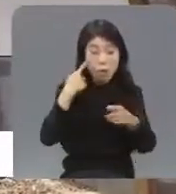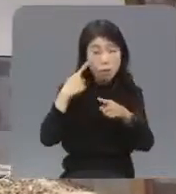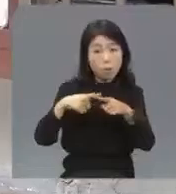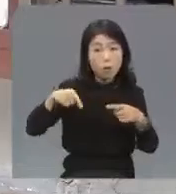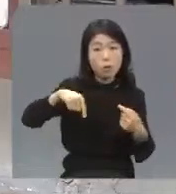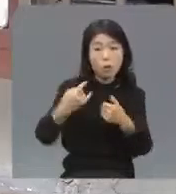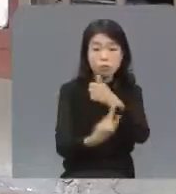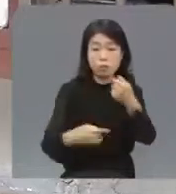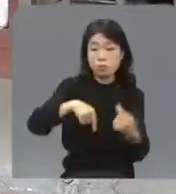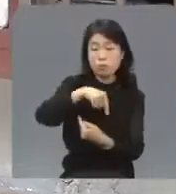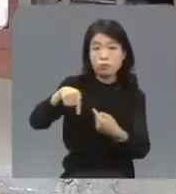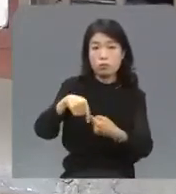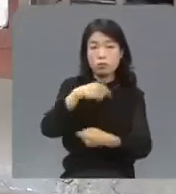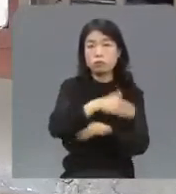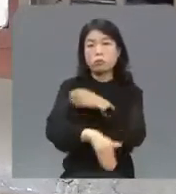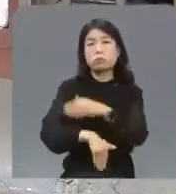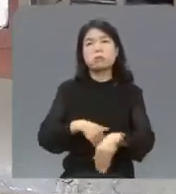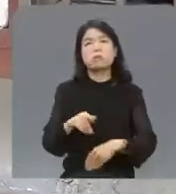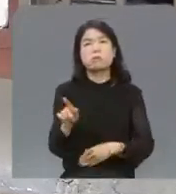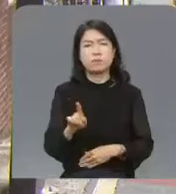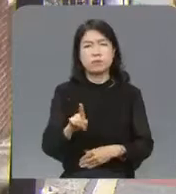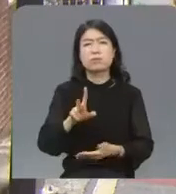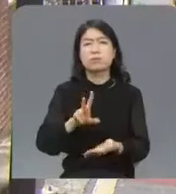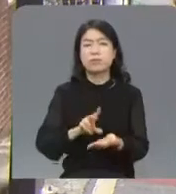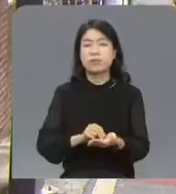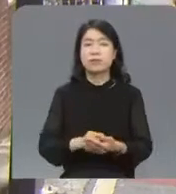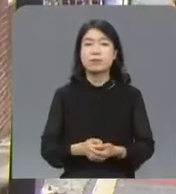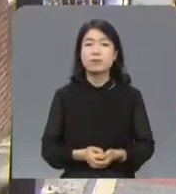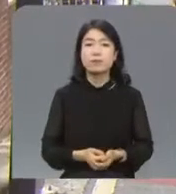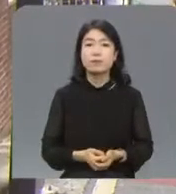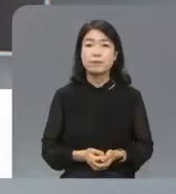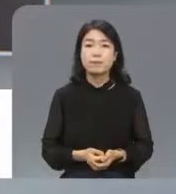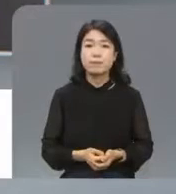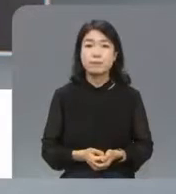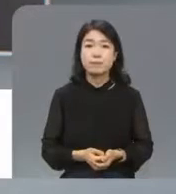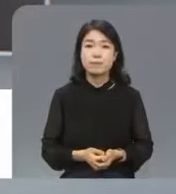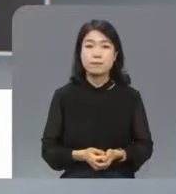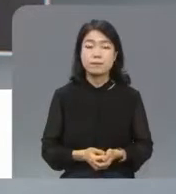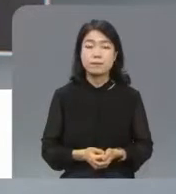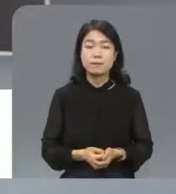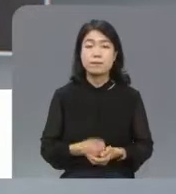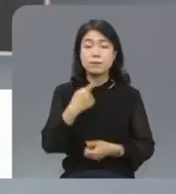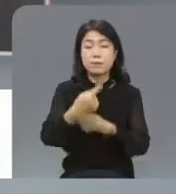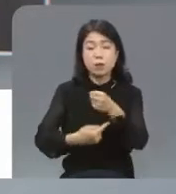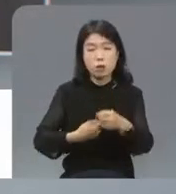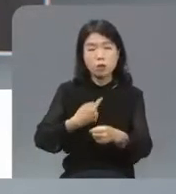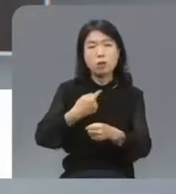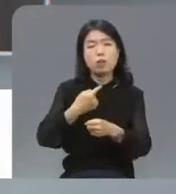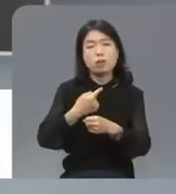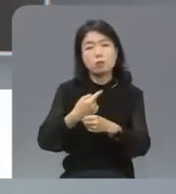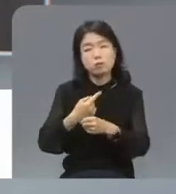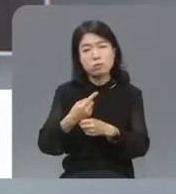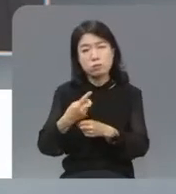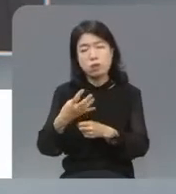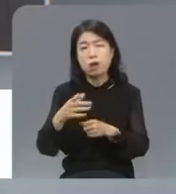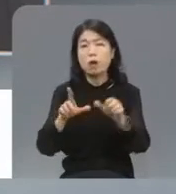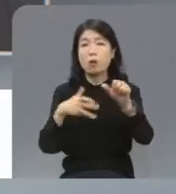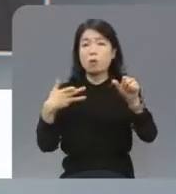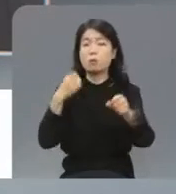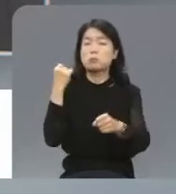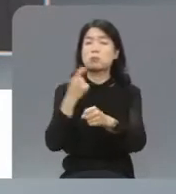운영은 관심 밖이었습니다. KBS 뉴스 김광진입니다. 한 해 한 해 흘러서 5.18이